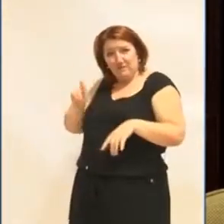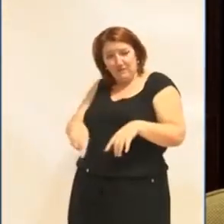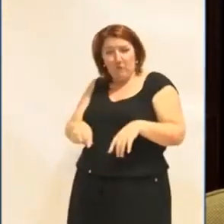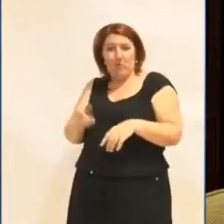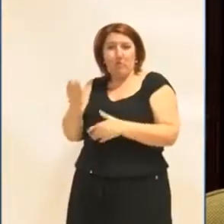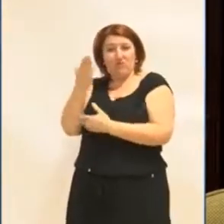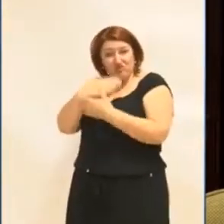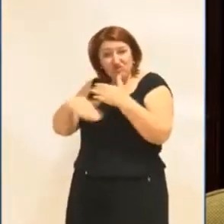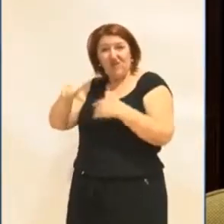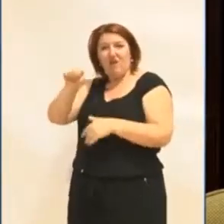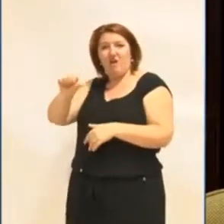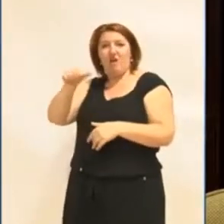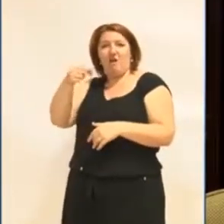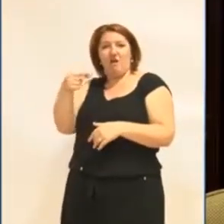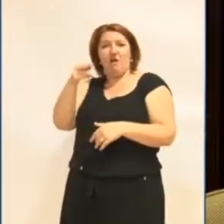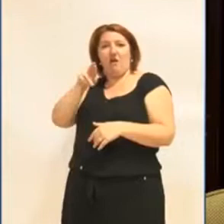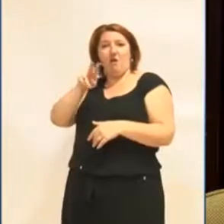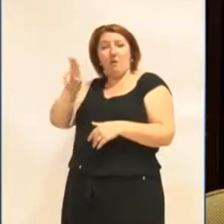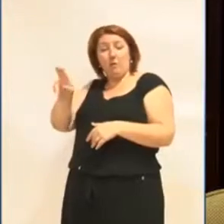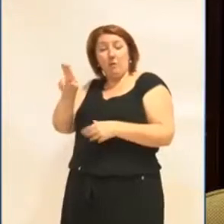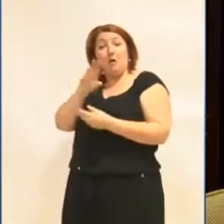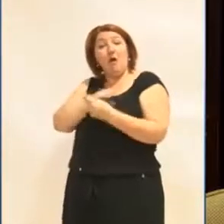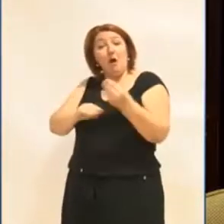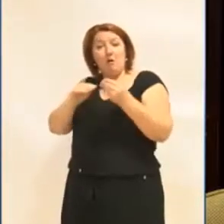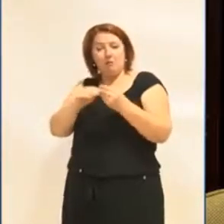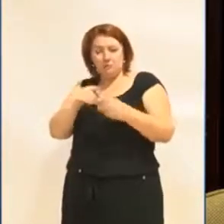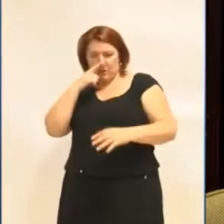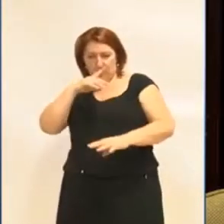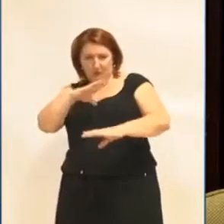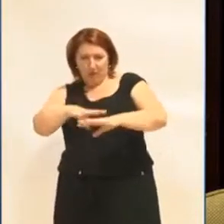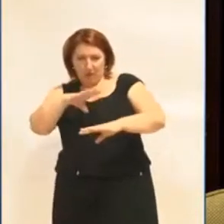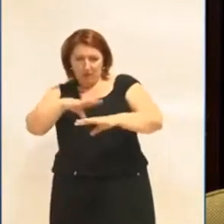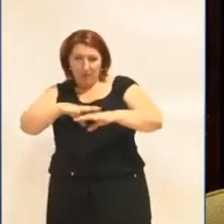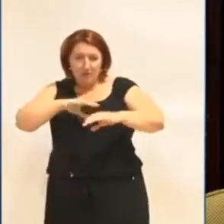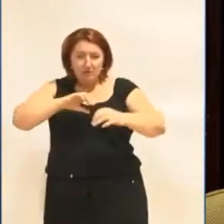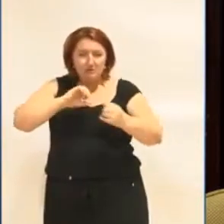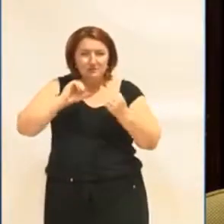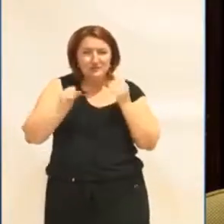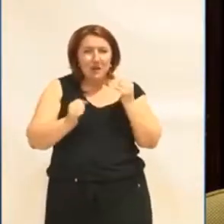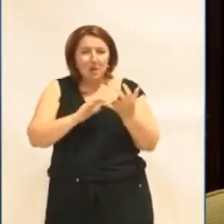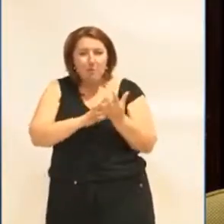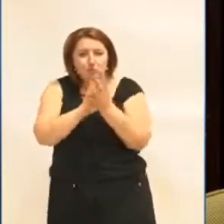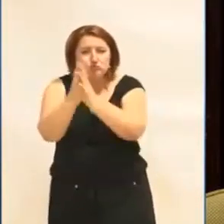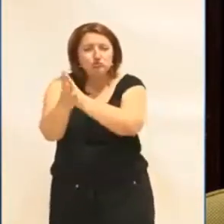d'autant plus qu'il y a des éléments qui bougent dans ce quartier. Je vous en rappelle quelques-uns.